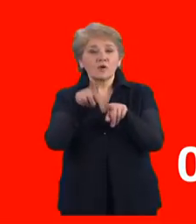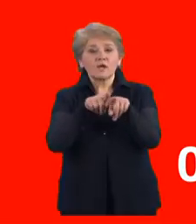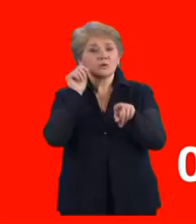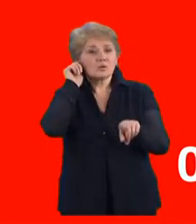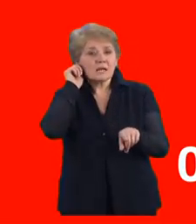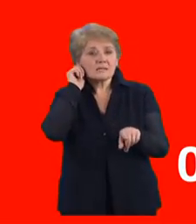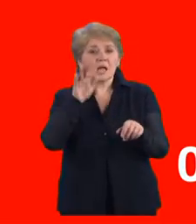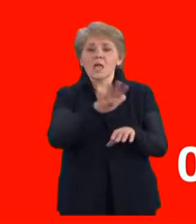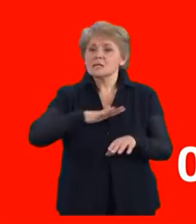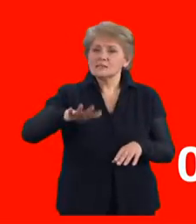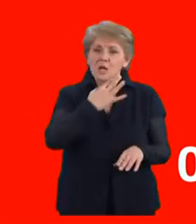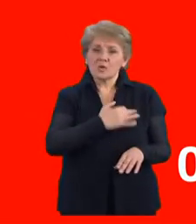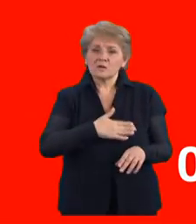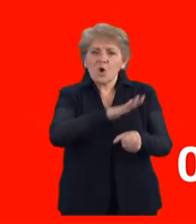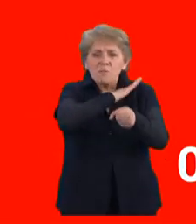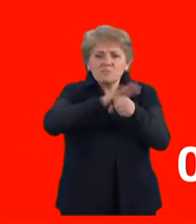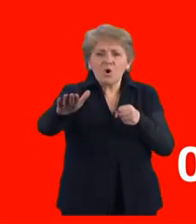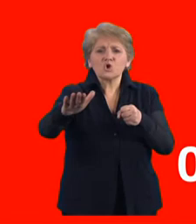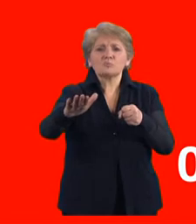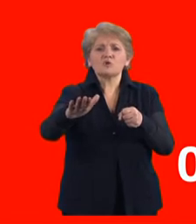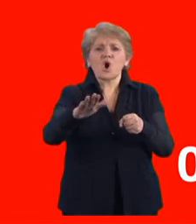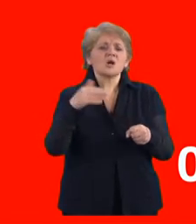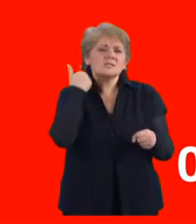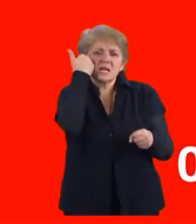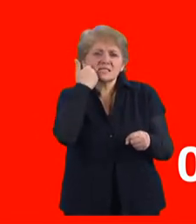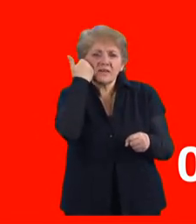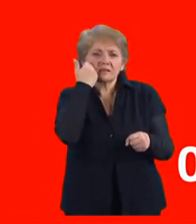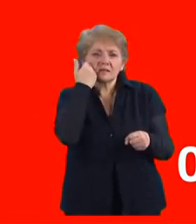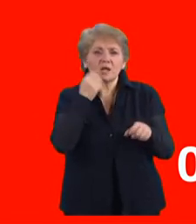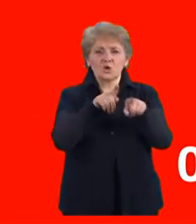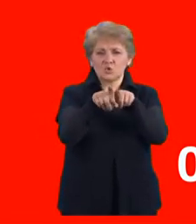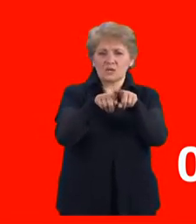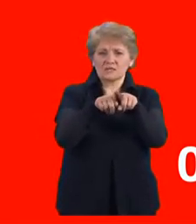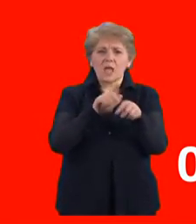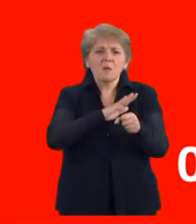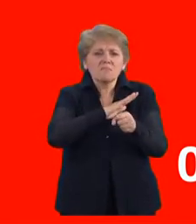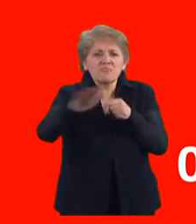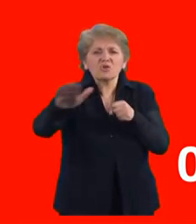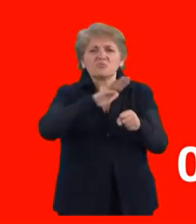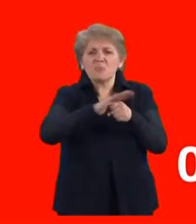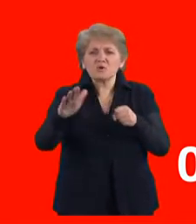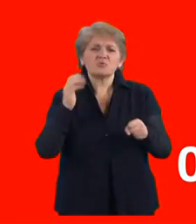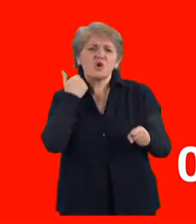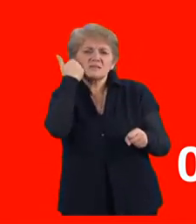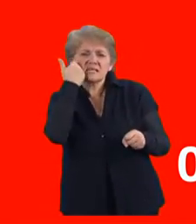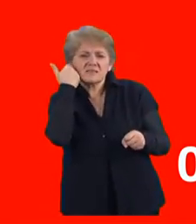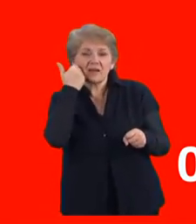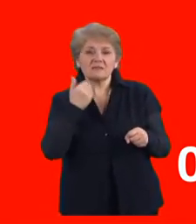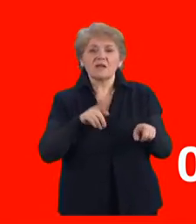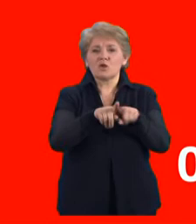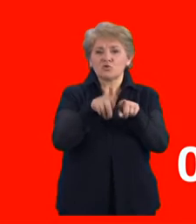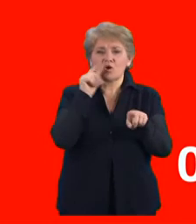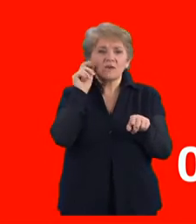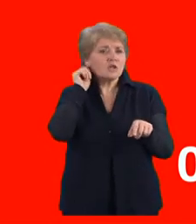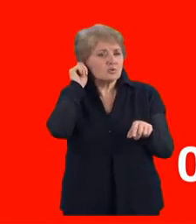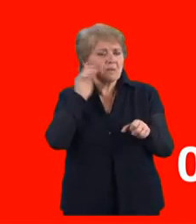Drugovi i drugarice. Mapu Hrvatske potpuno zacrveniti. Drugarski. Potpuno zacrveniti. Drugovi i